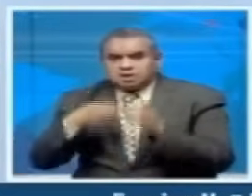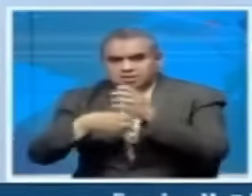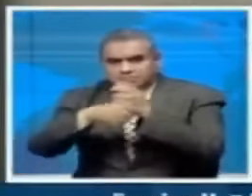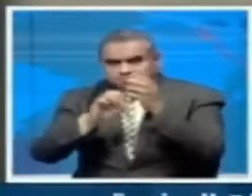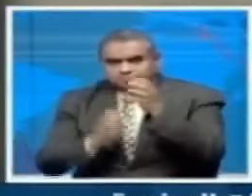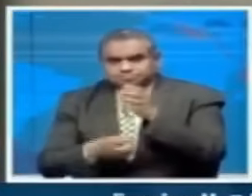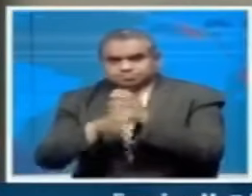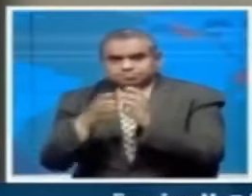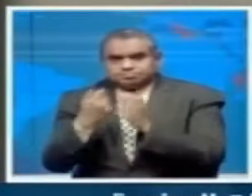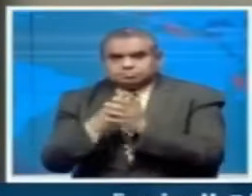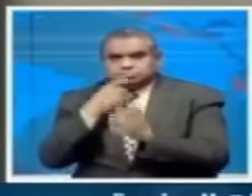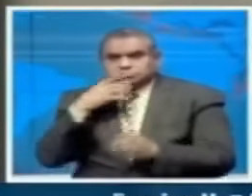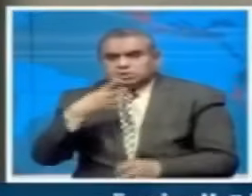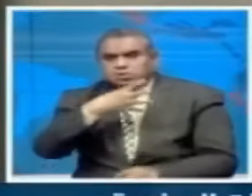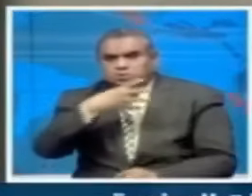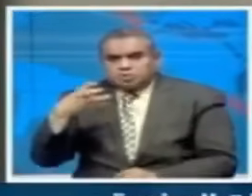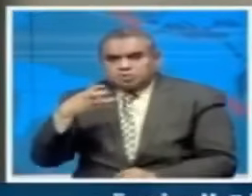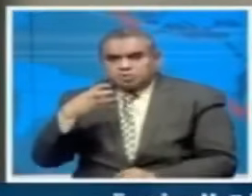ذخيرة و492